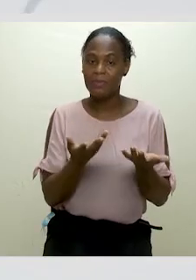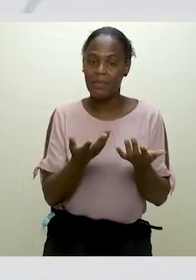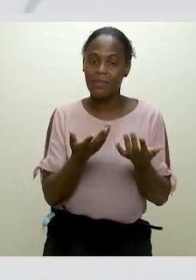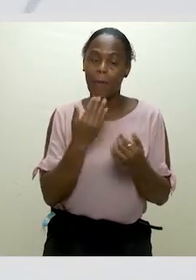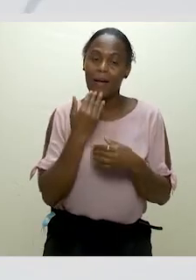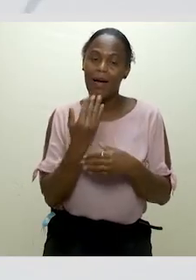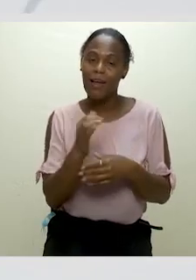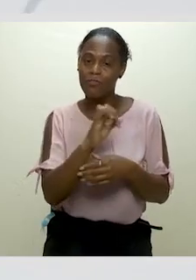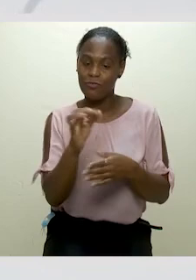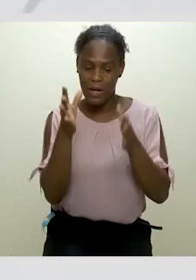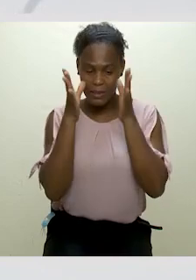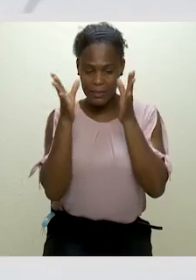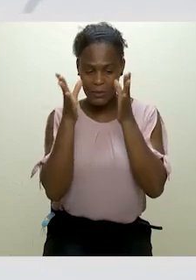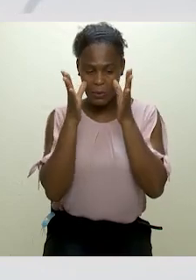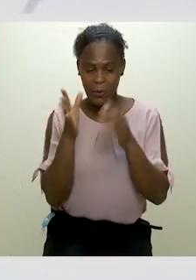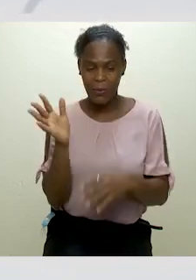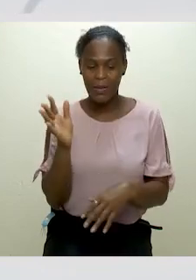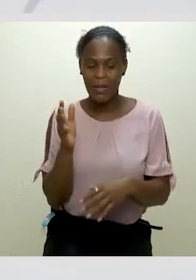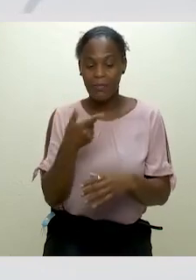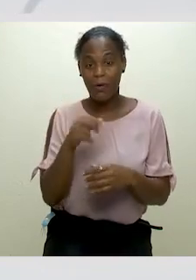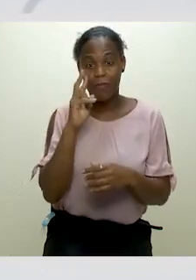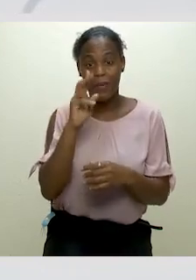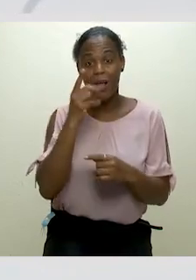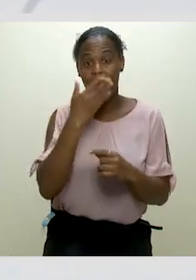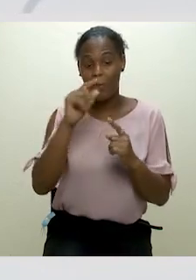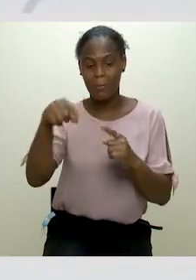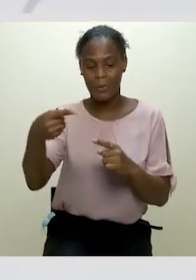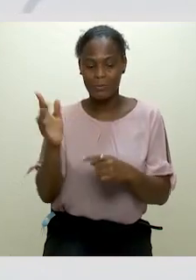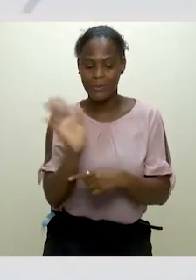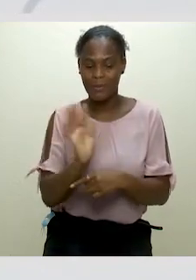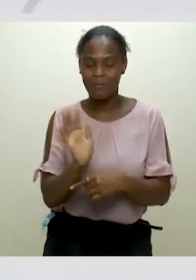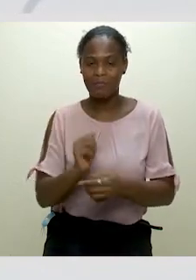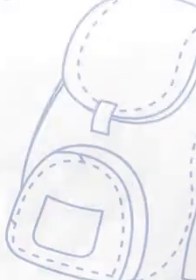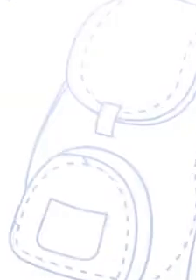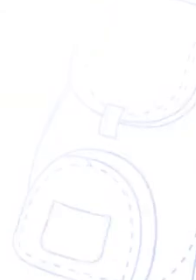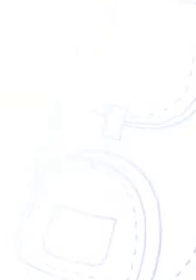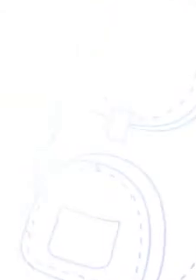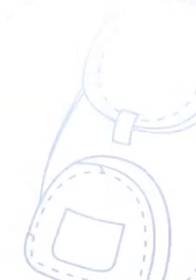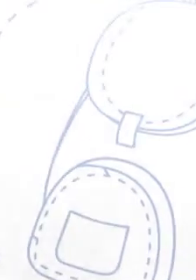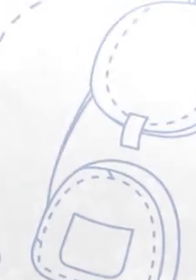Merci de votre attention. On se voit le prochain cours. Au revoir!